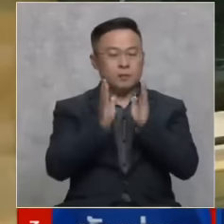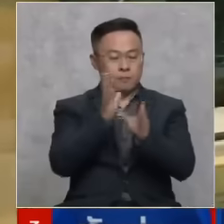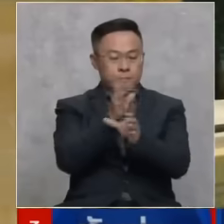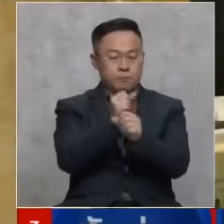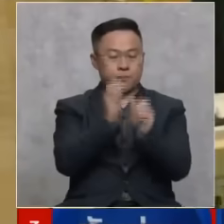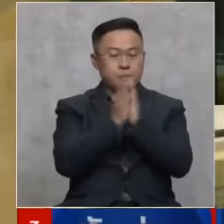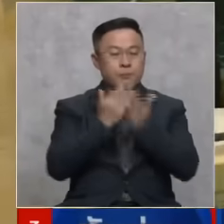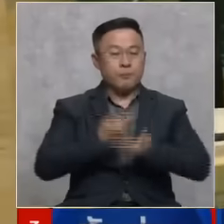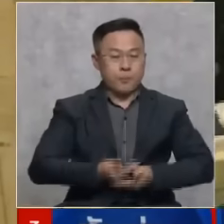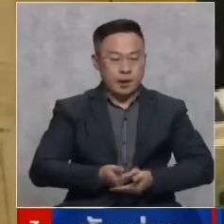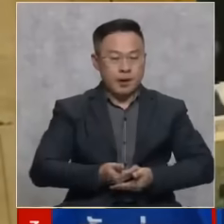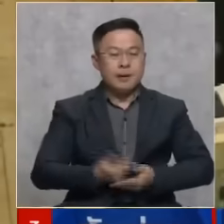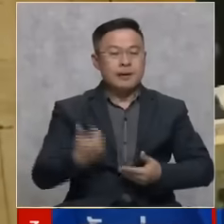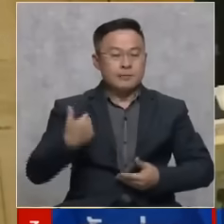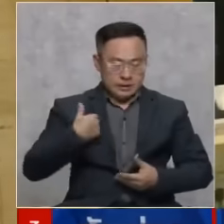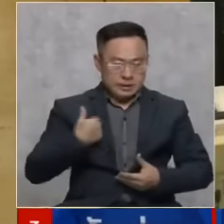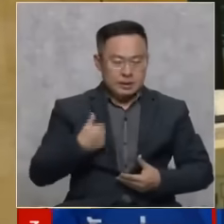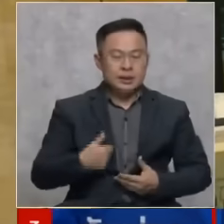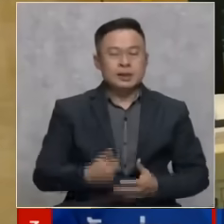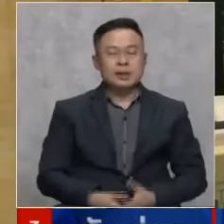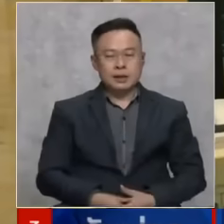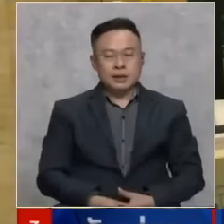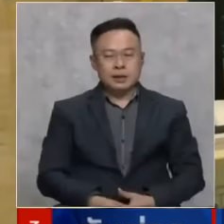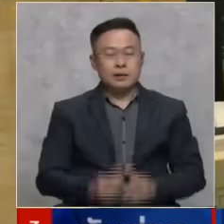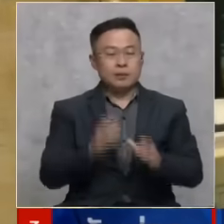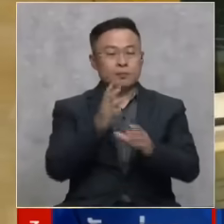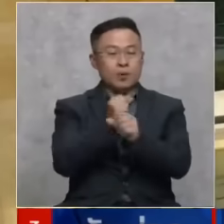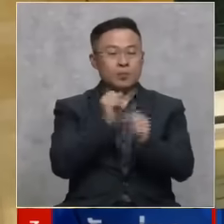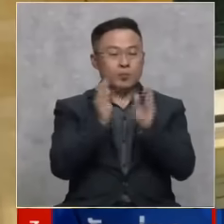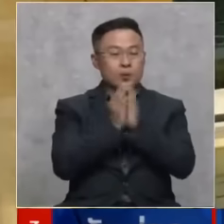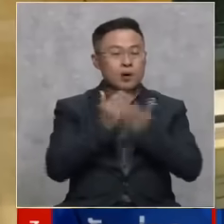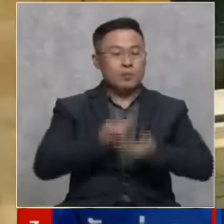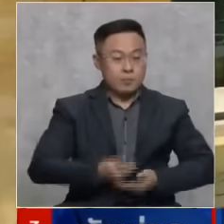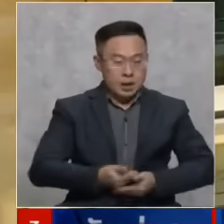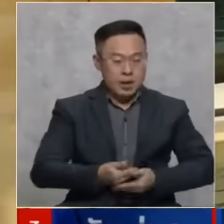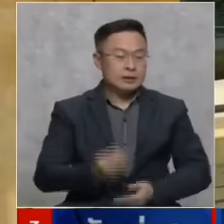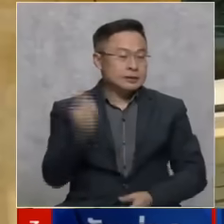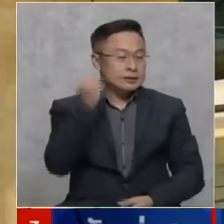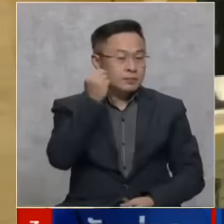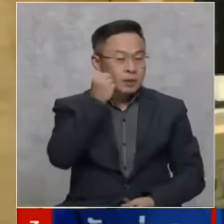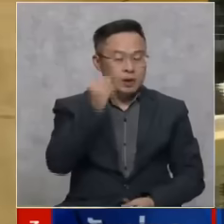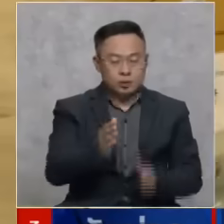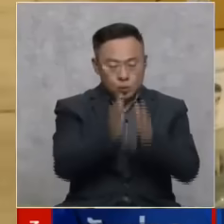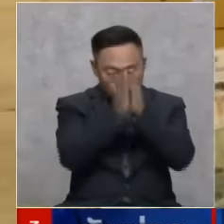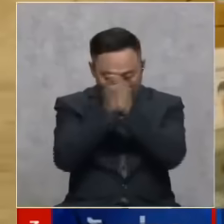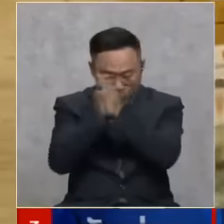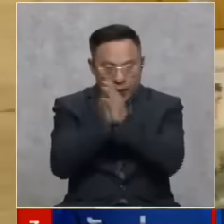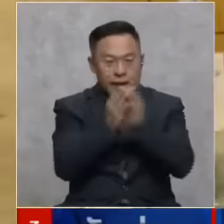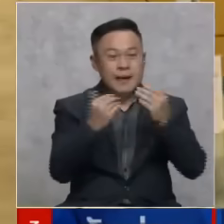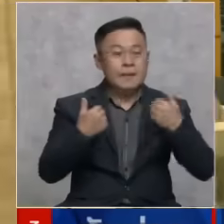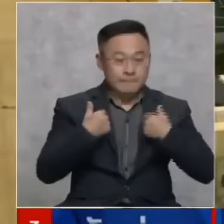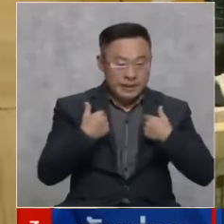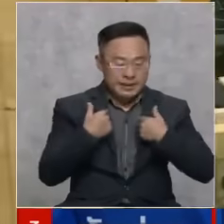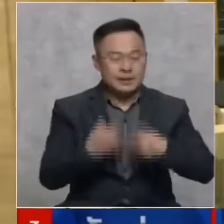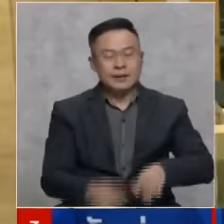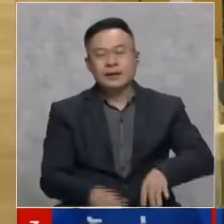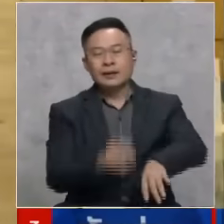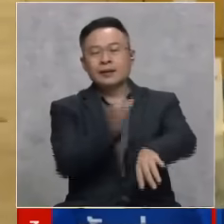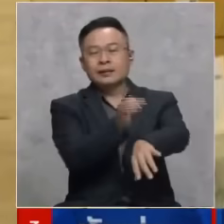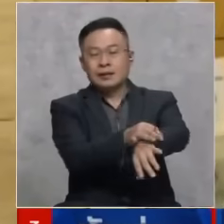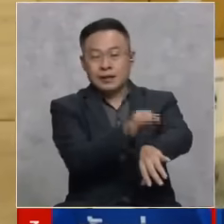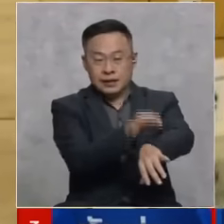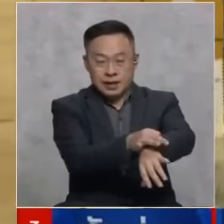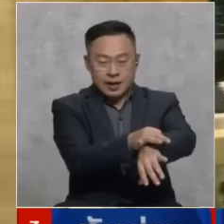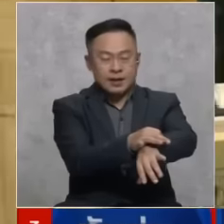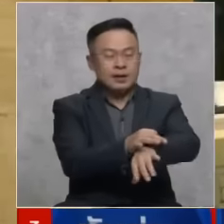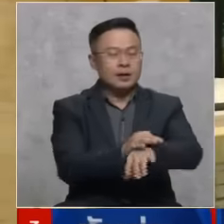อมโต๊ะหมู่บูชาอันนี้ก็แจ้งเหมือนกันพระพุทธรูปที่ตั้งอยู่แบบเป็นพระประธานที่บ้านนะคุณผู้ชมนาฬิกาข้อมือนะคะมีกล้องถ่าย